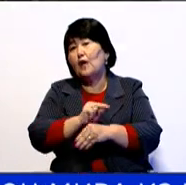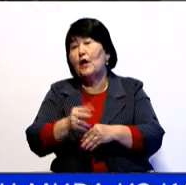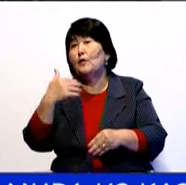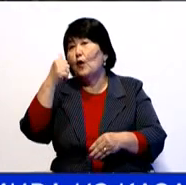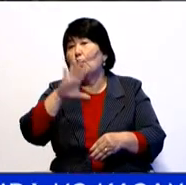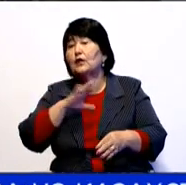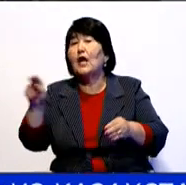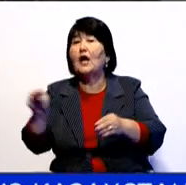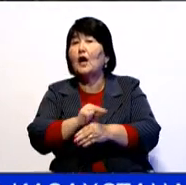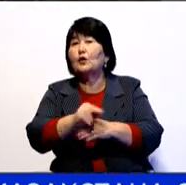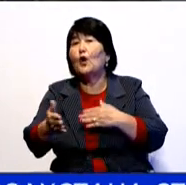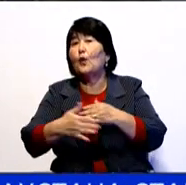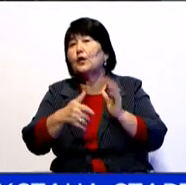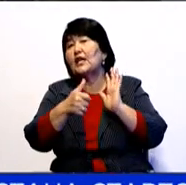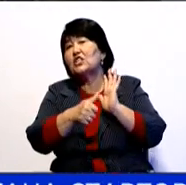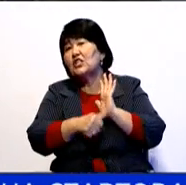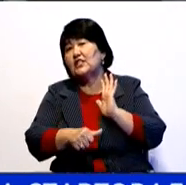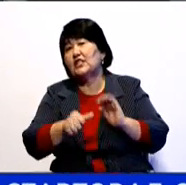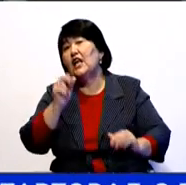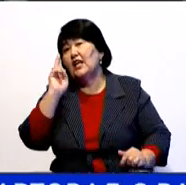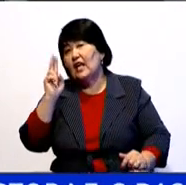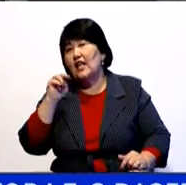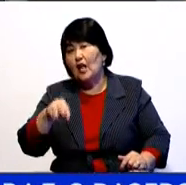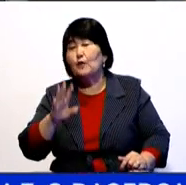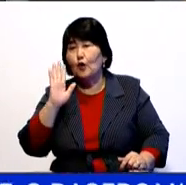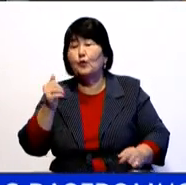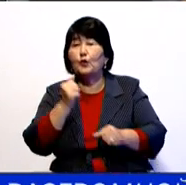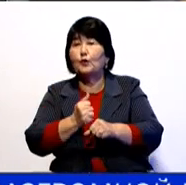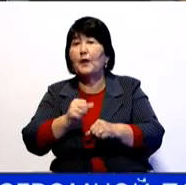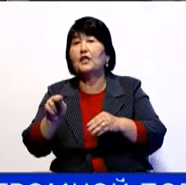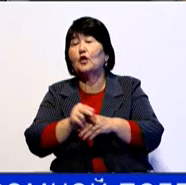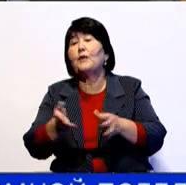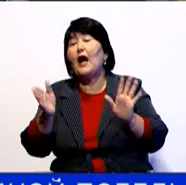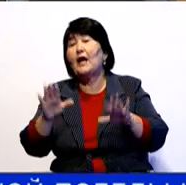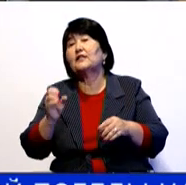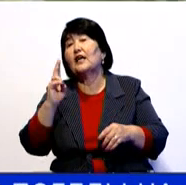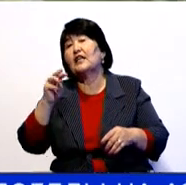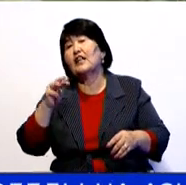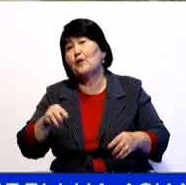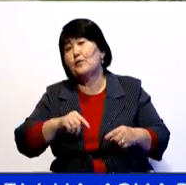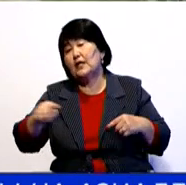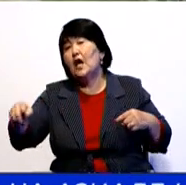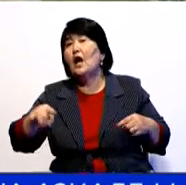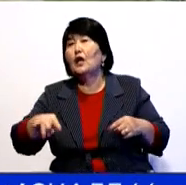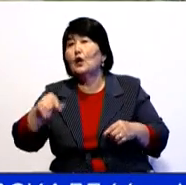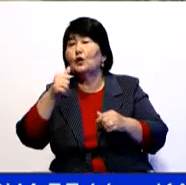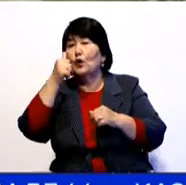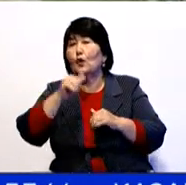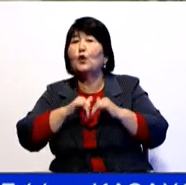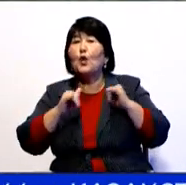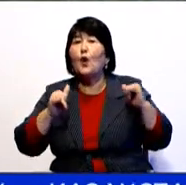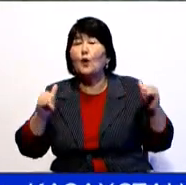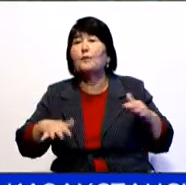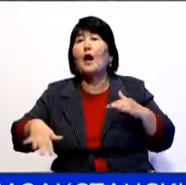году было отремонтировано около 6 километров. В этом году будет проведен ремонт оставшихся километров. В районе из года в год